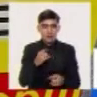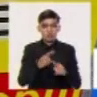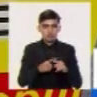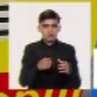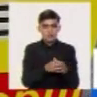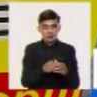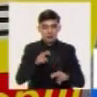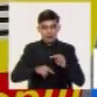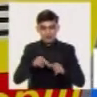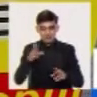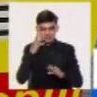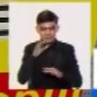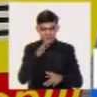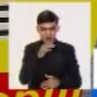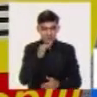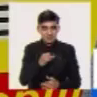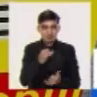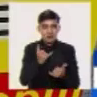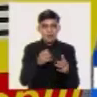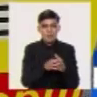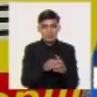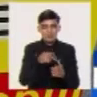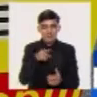алмай жатыр. Құрылыс компаниялары қазір